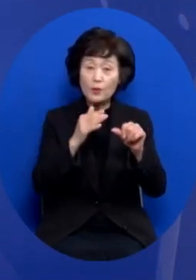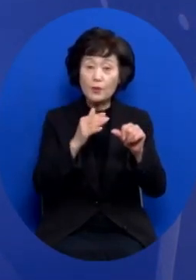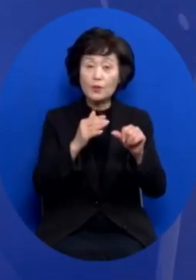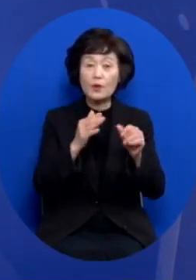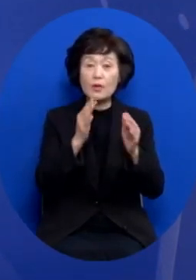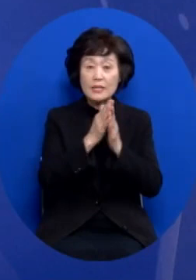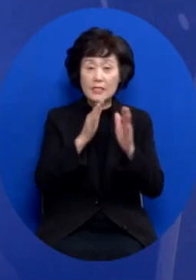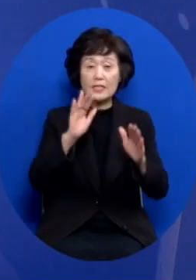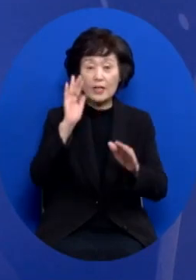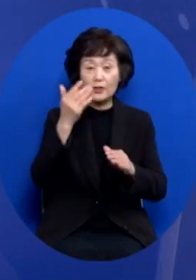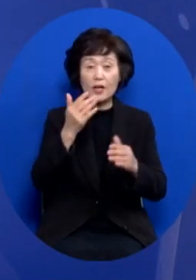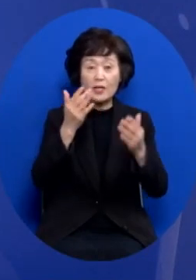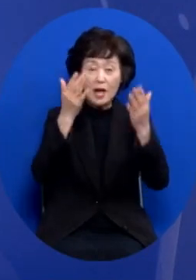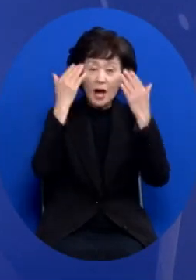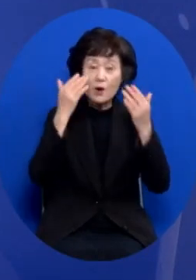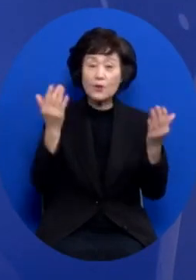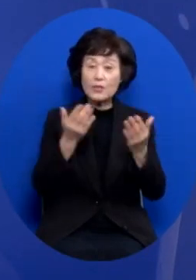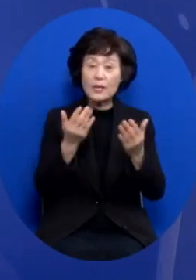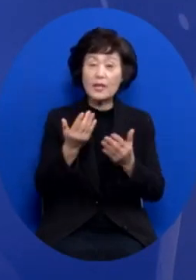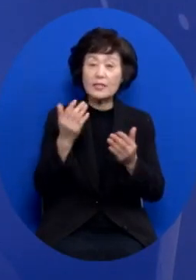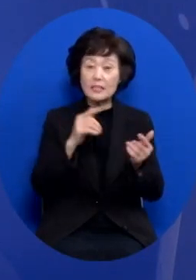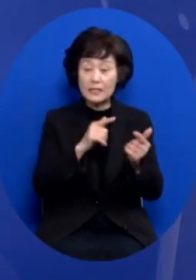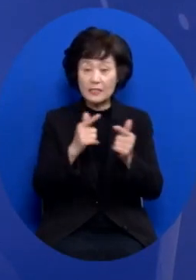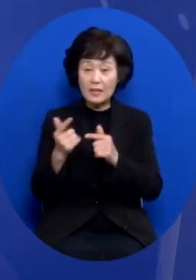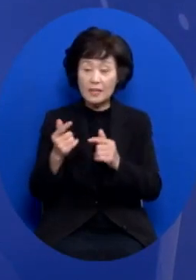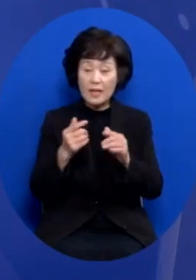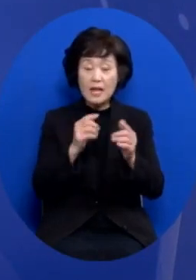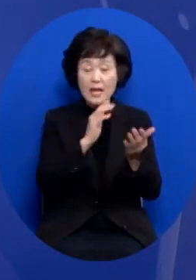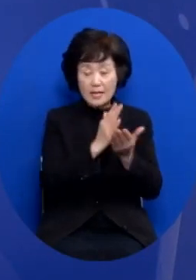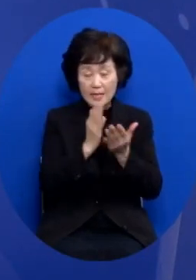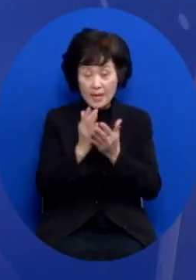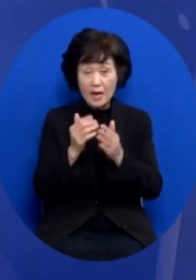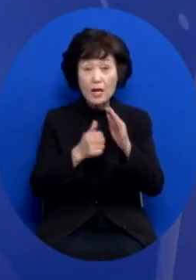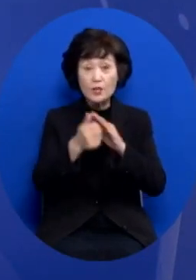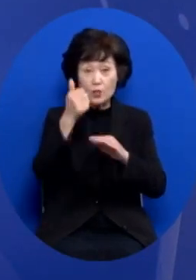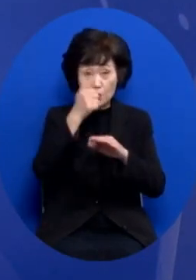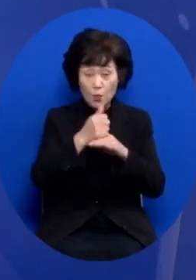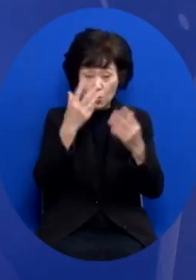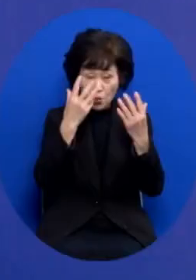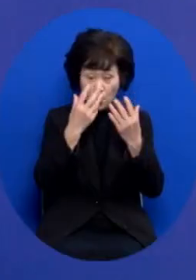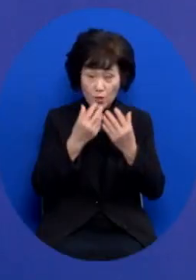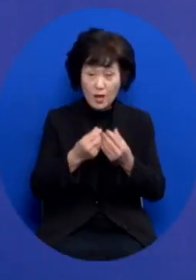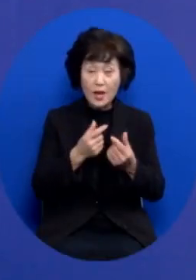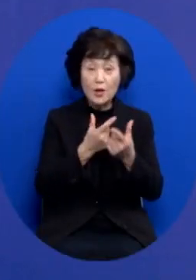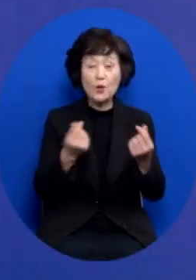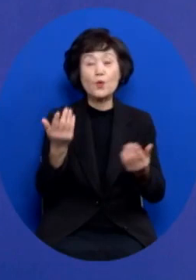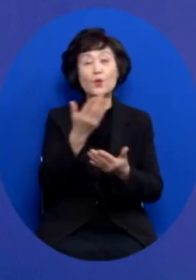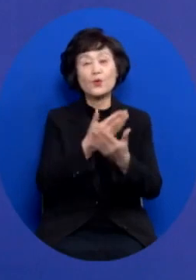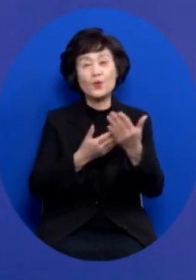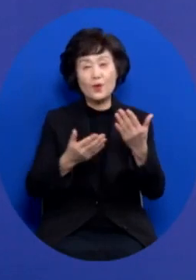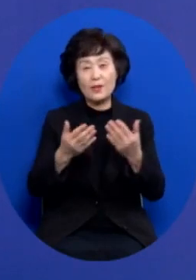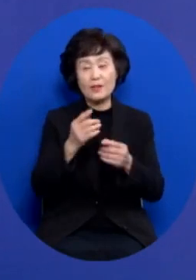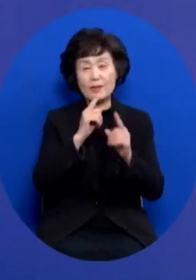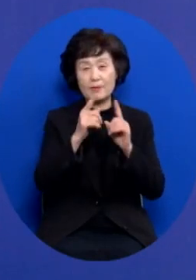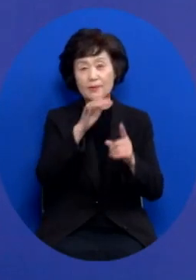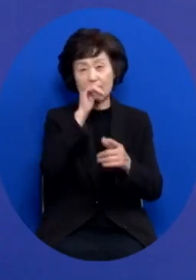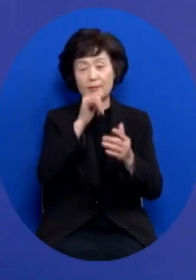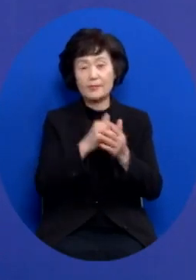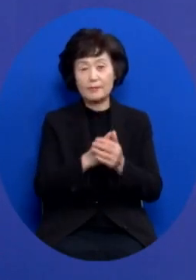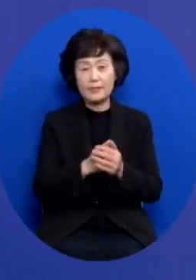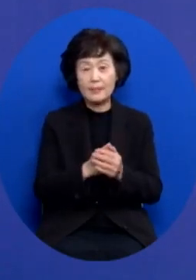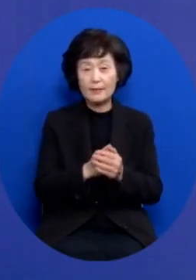성공 전략과 같은 다양한 사례를 공유하고 학원 사역을 빌드업 시켜 나가겠다고 밝혔습니다네 알겠습니다 많은